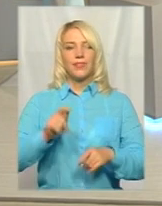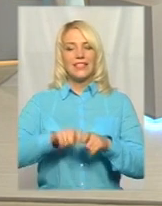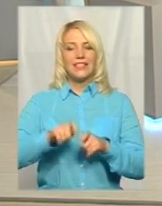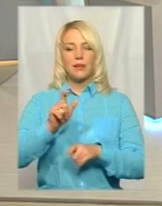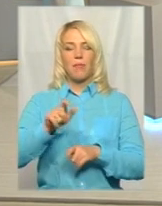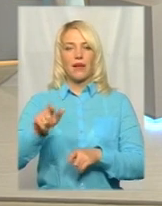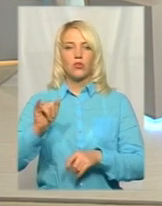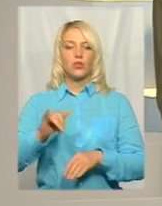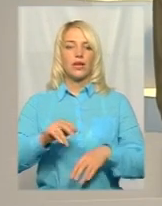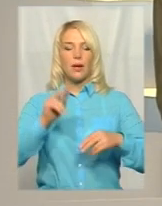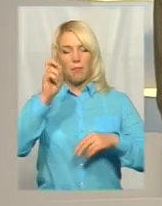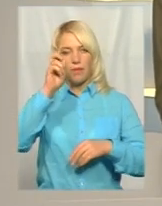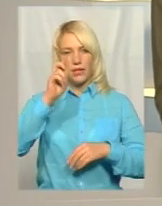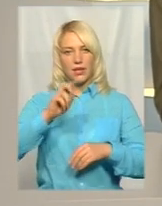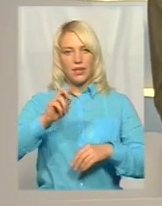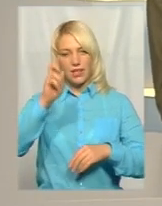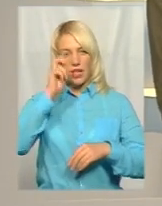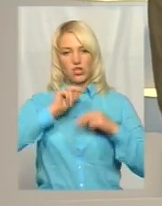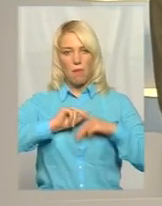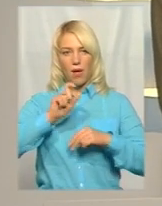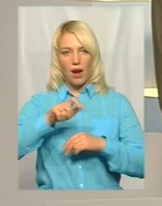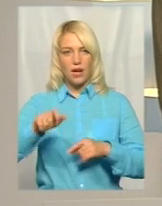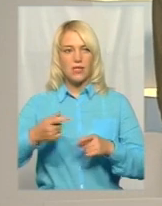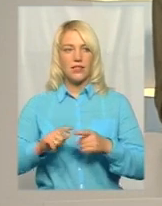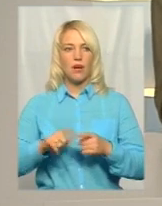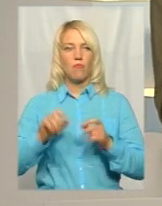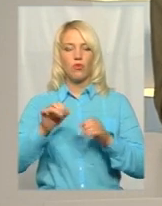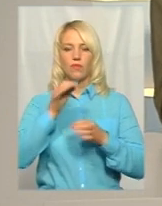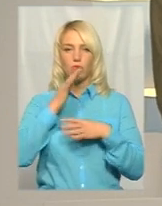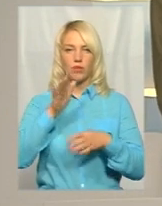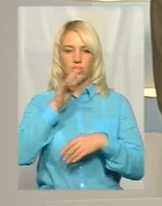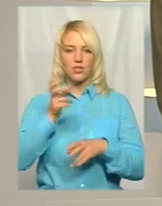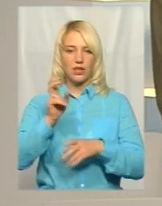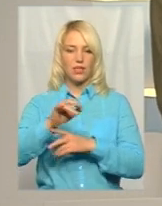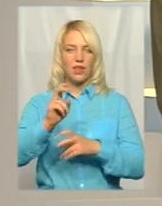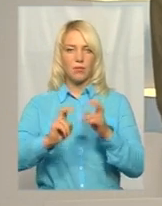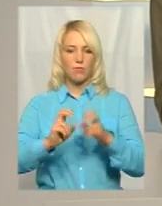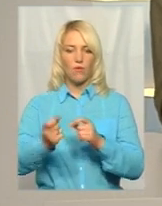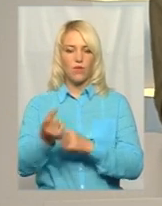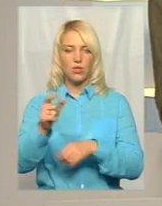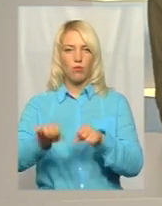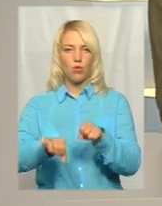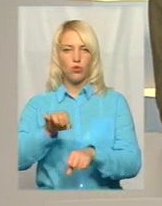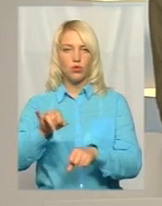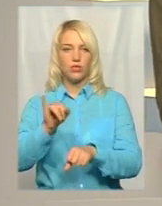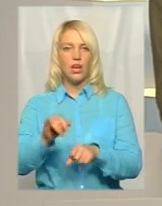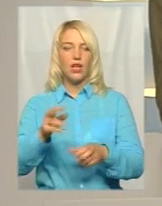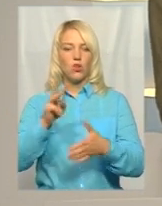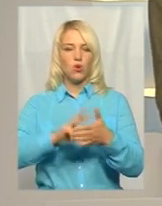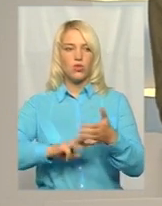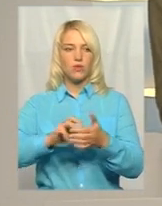сказали, і працівники Держпраці можуть отак коли завгодно прийти на підприємство, виявити порушення і оштрафувати на кілька